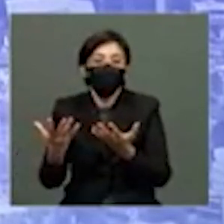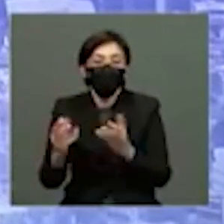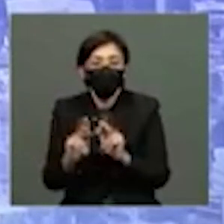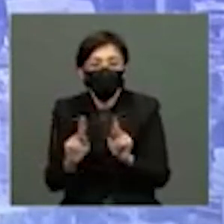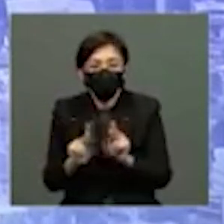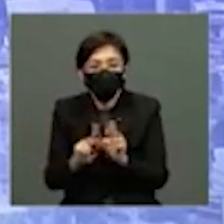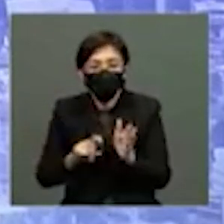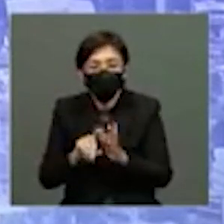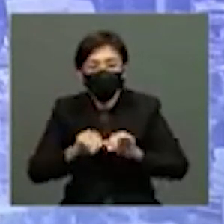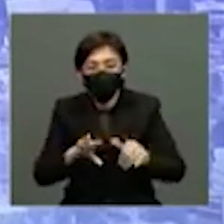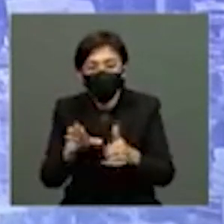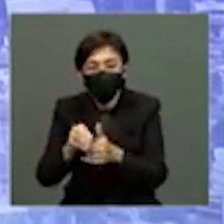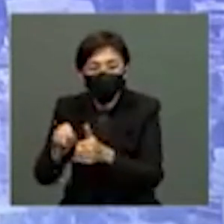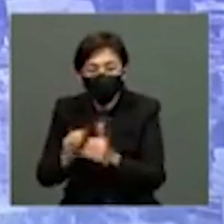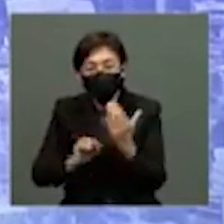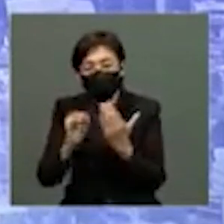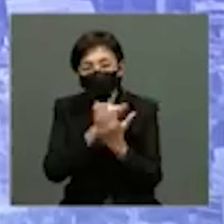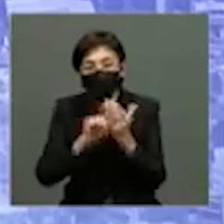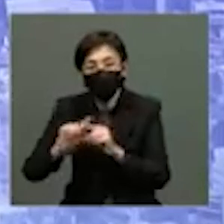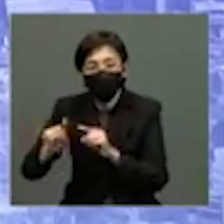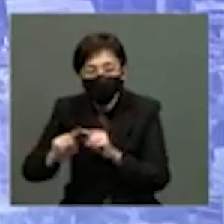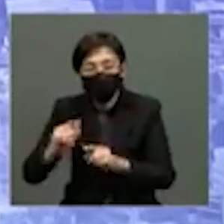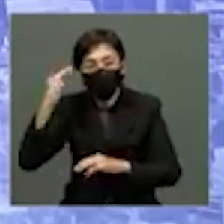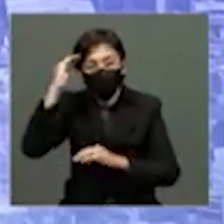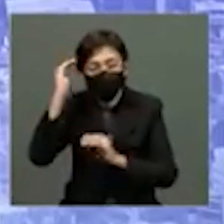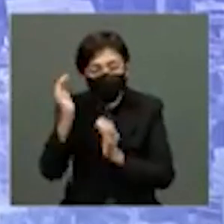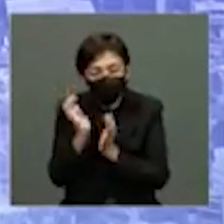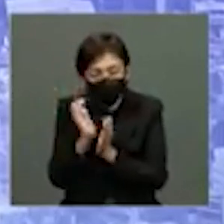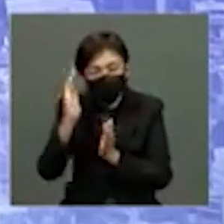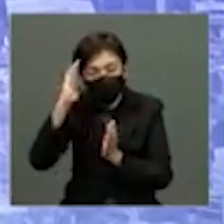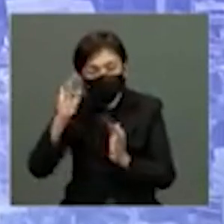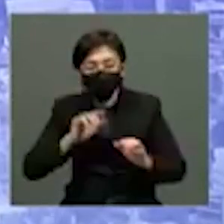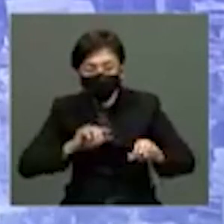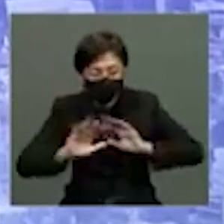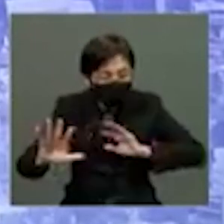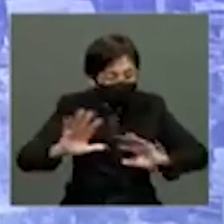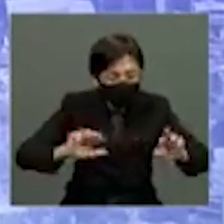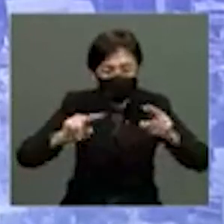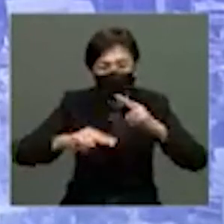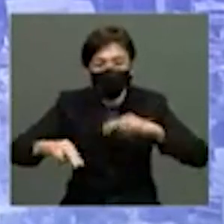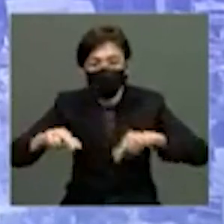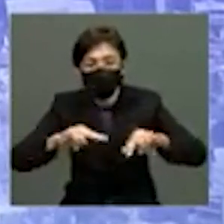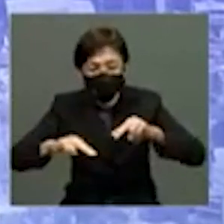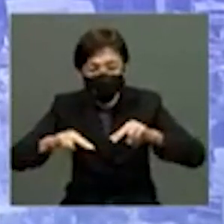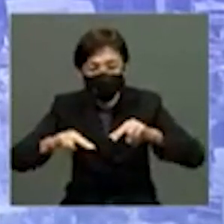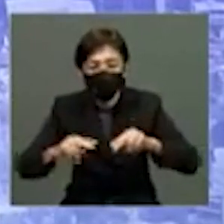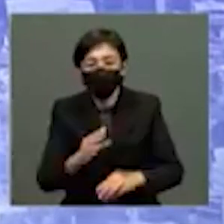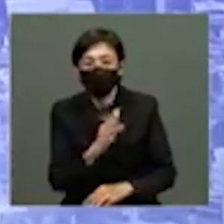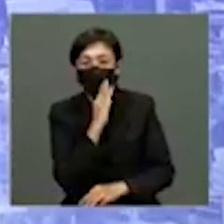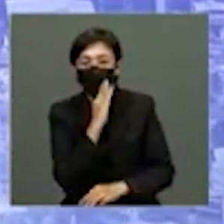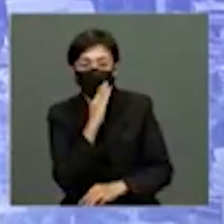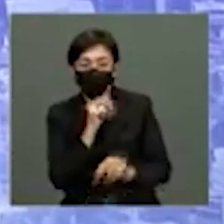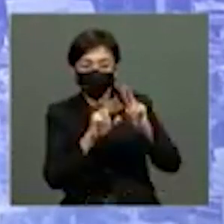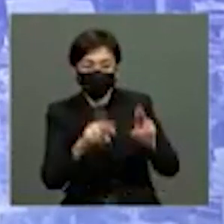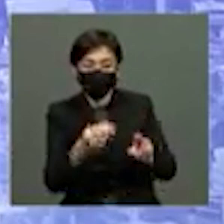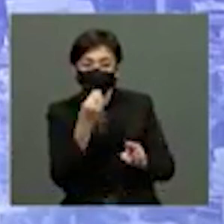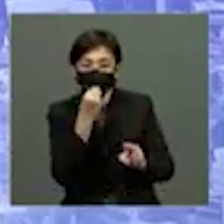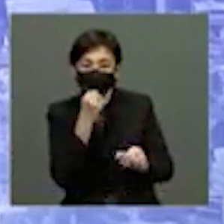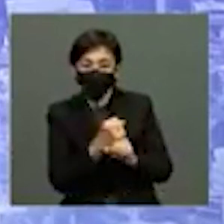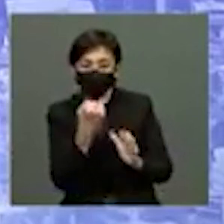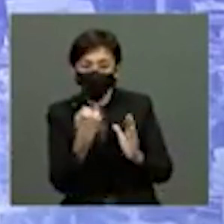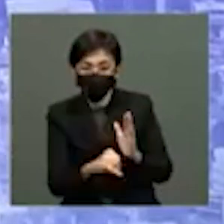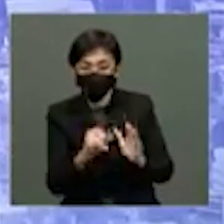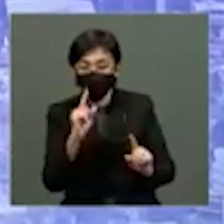กรรมการโรคติดต่อจังหวัดนะครับทั้งฝ่ายบ้านคงฝ่ายปกครองทั้งหลายเข้าไปช่วยกันดูถ้าพบว่าผิดครั้งแร